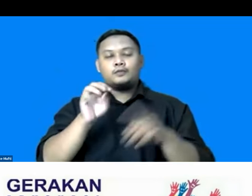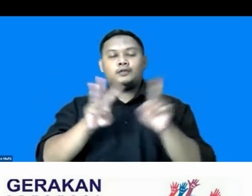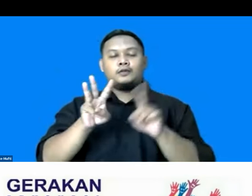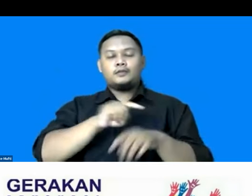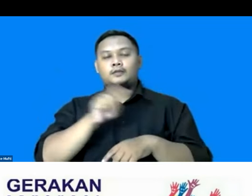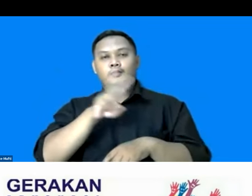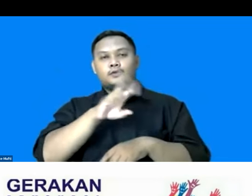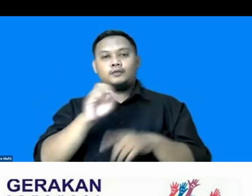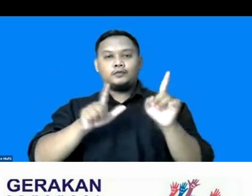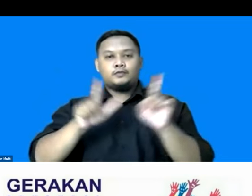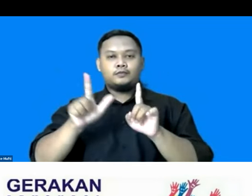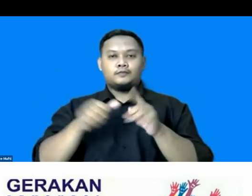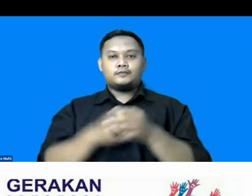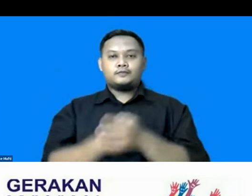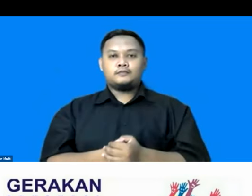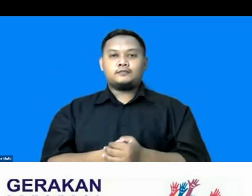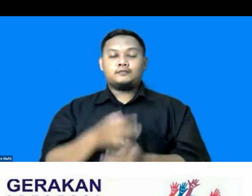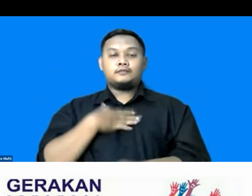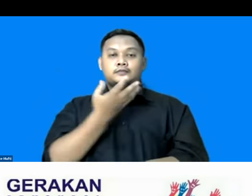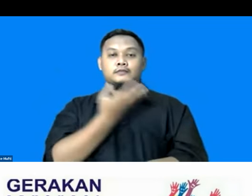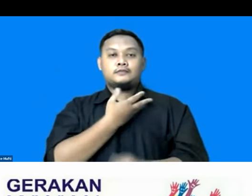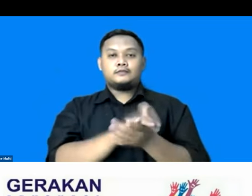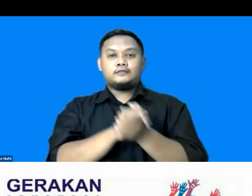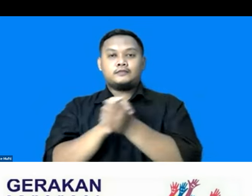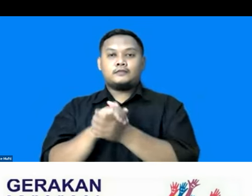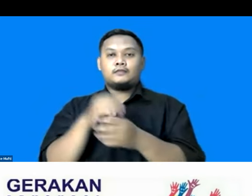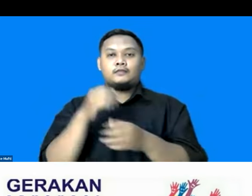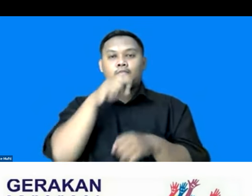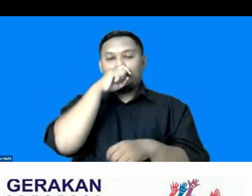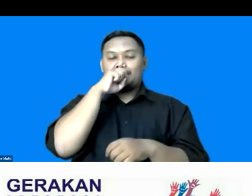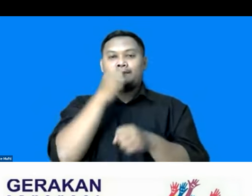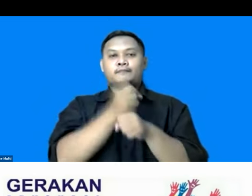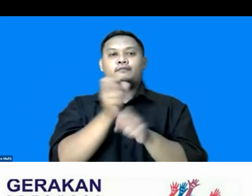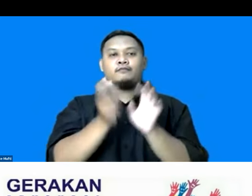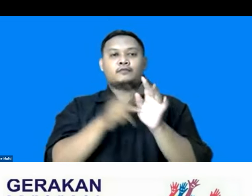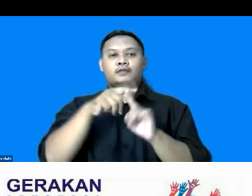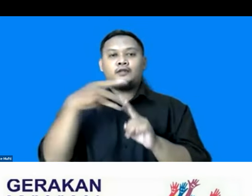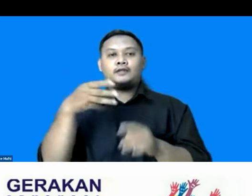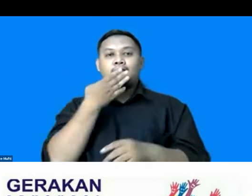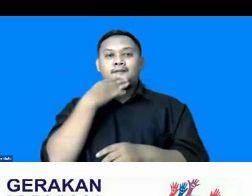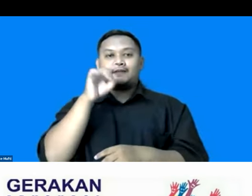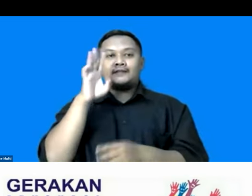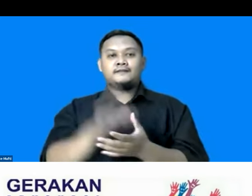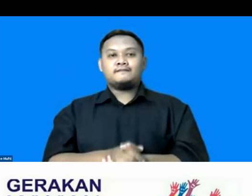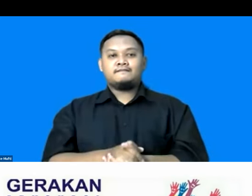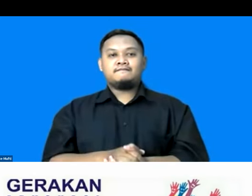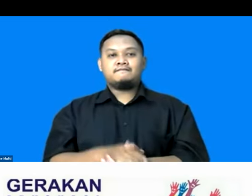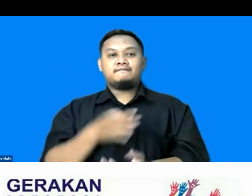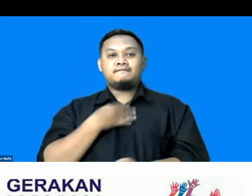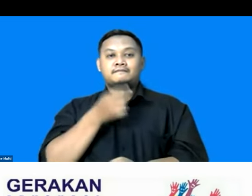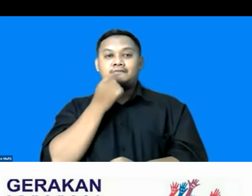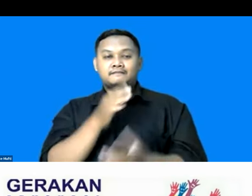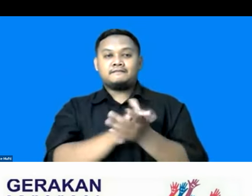saya ingin memperkenalkan Pak Gunte. Selamat siang, Pak. Ya, saya izin untuk memperkenalkan Bapak